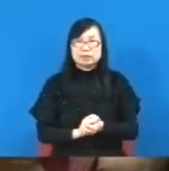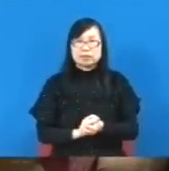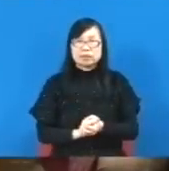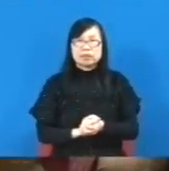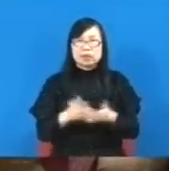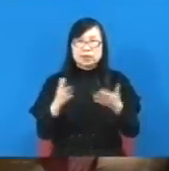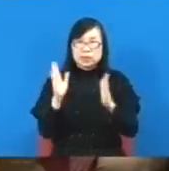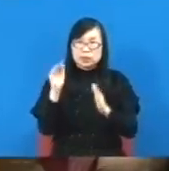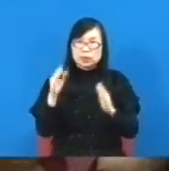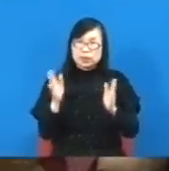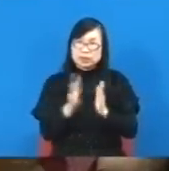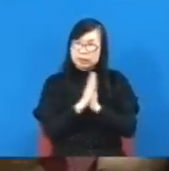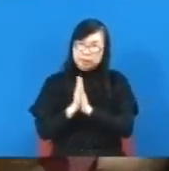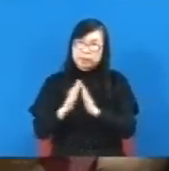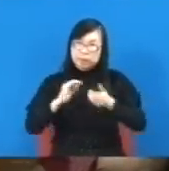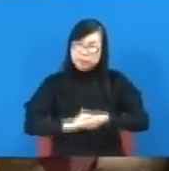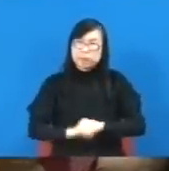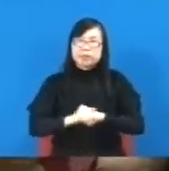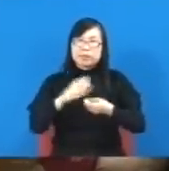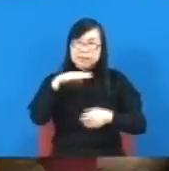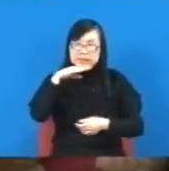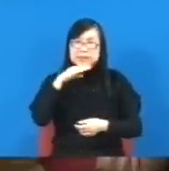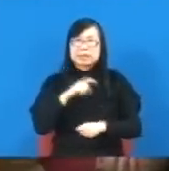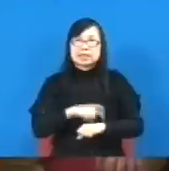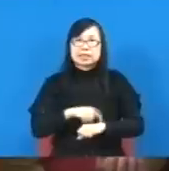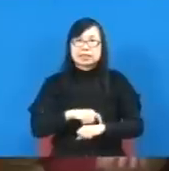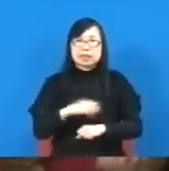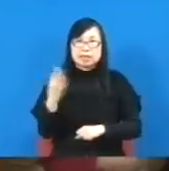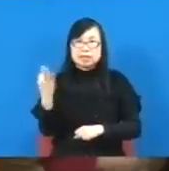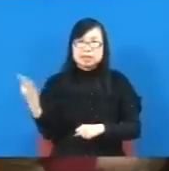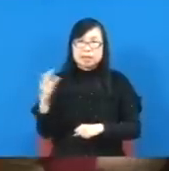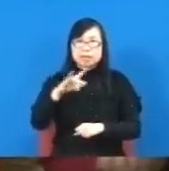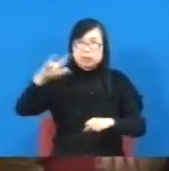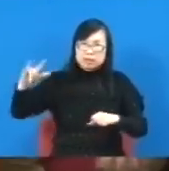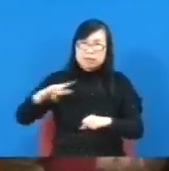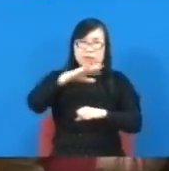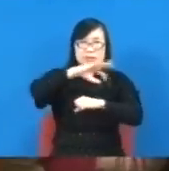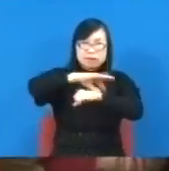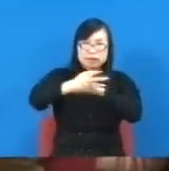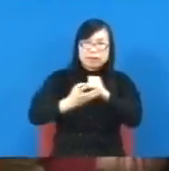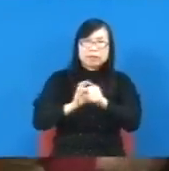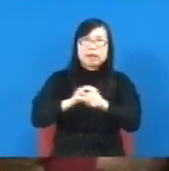可以同佢合作咁我哋一陣間咧就會喺三個人遊世界。 嗰度咧就